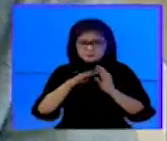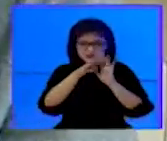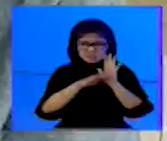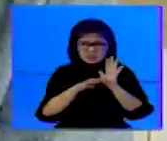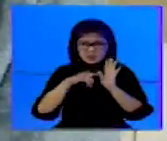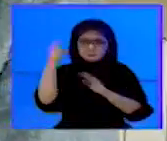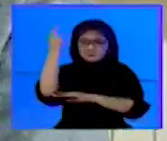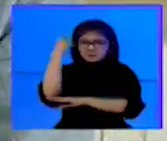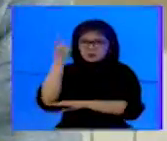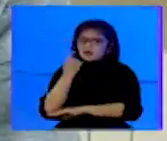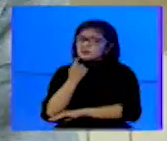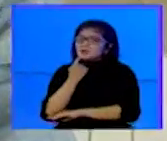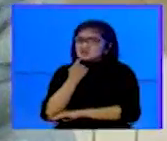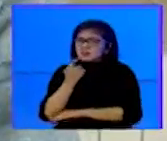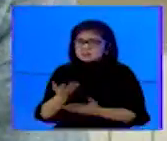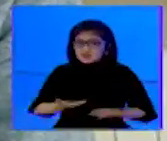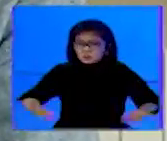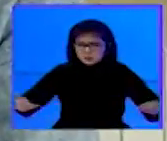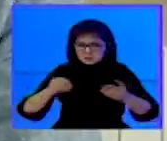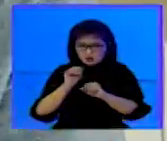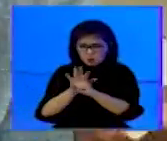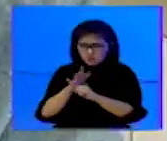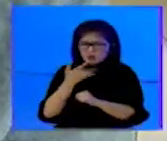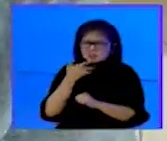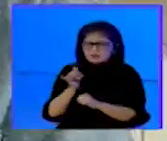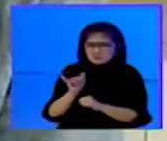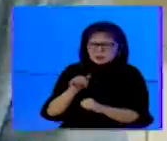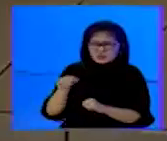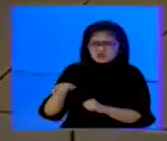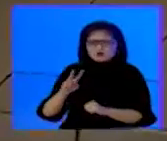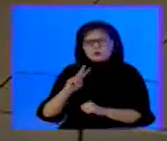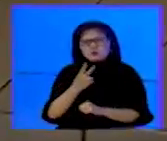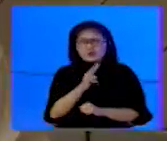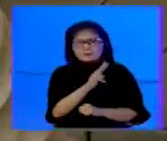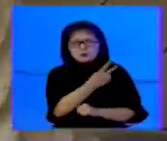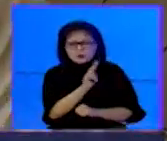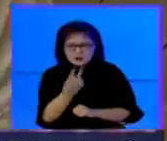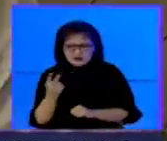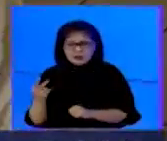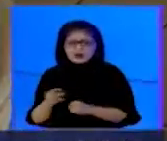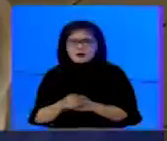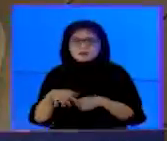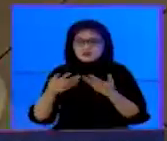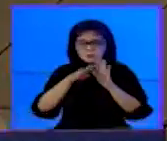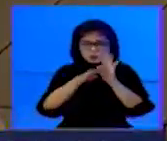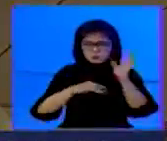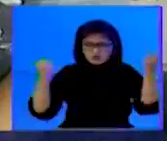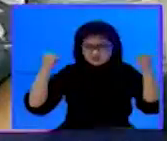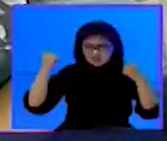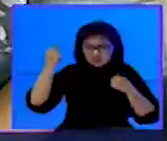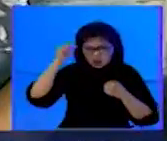terhadap penanggulangan corona juga masih labil dalam tanda kutip ya. Sejauh ini protokol yang ada di kantor sudah bagus atau